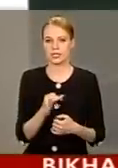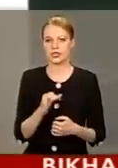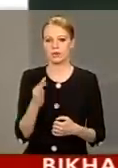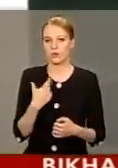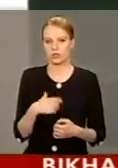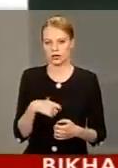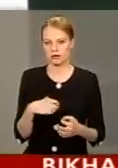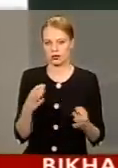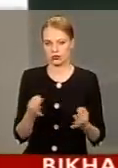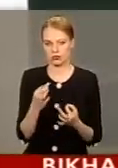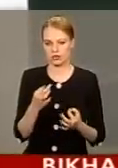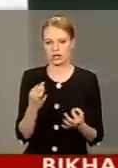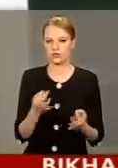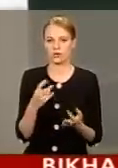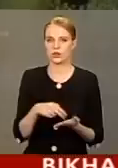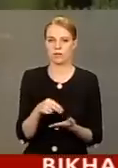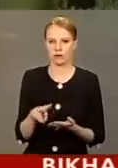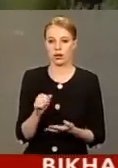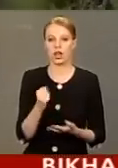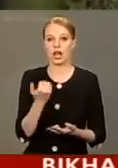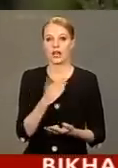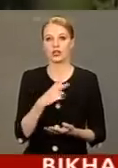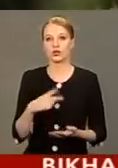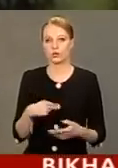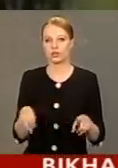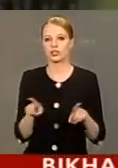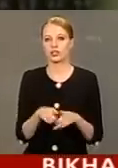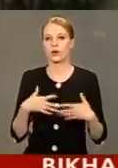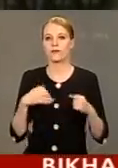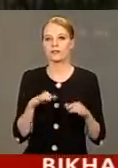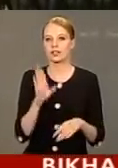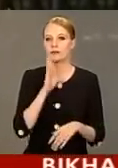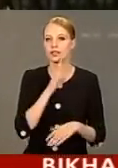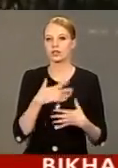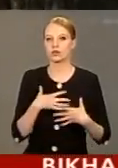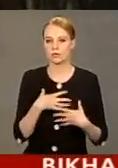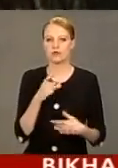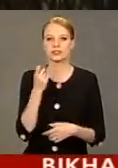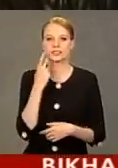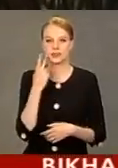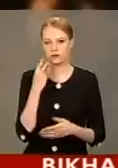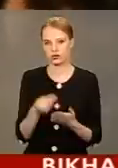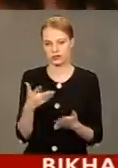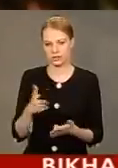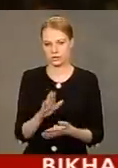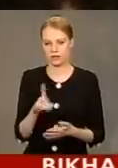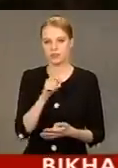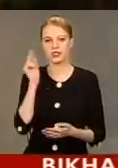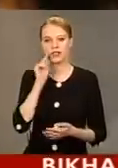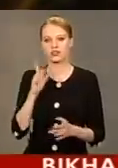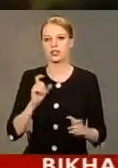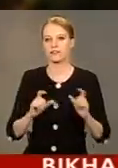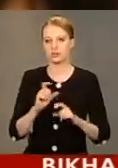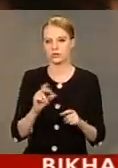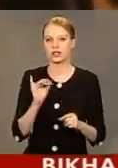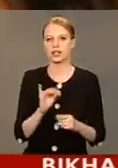там собі нічого не покупала. А вони, її доньки, такої відданої материнської любові зазвичай не цінували. За навчання в